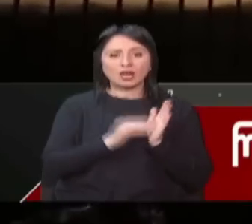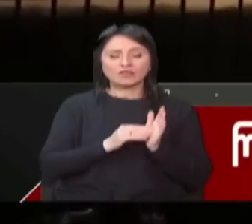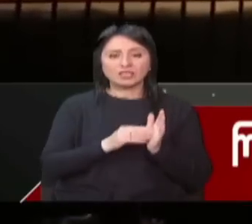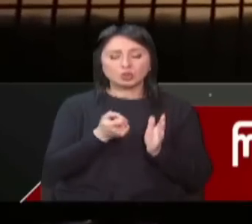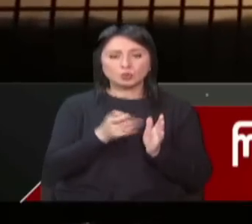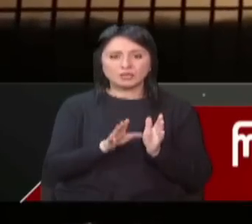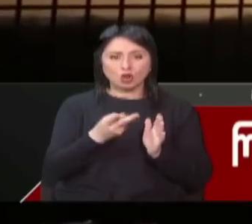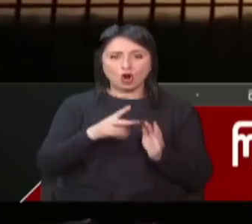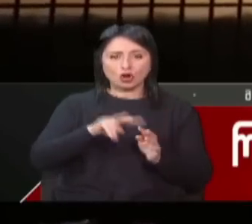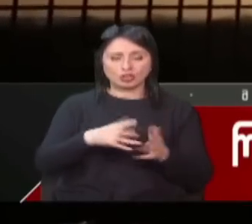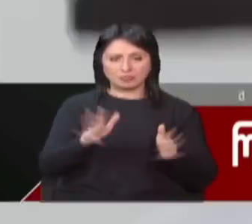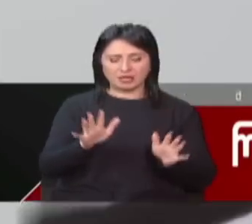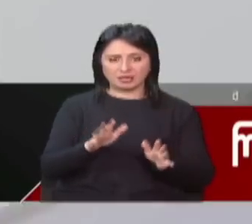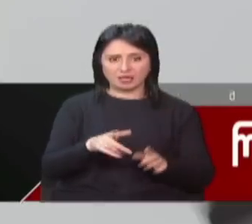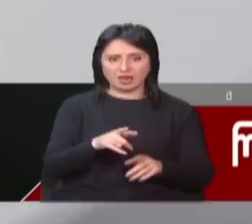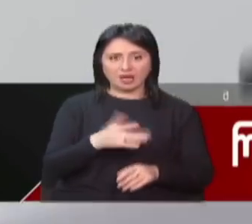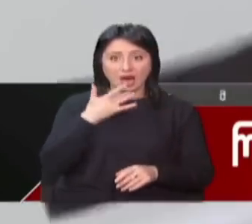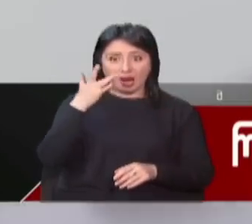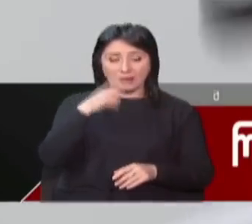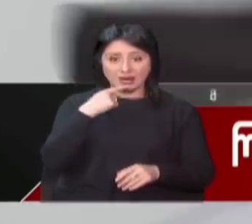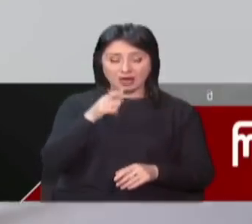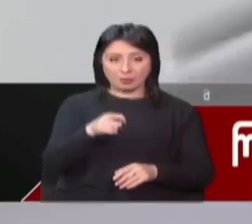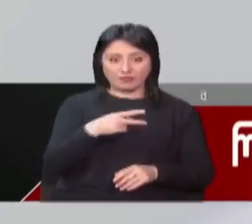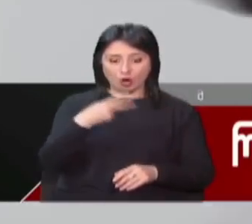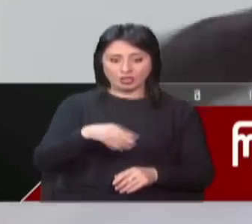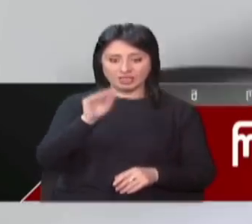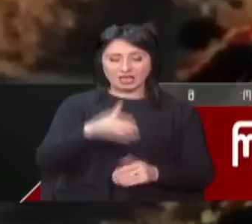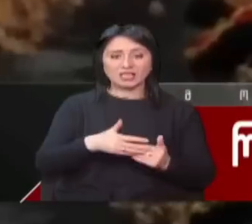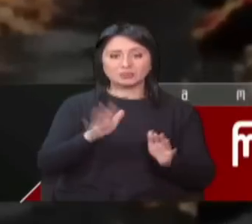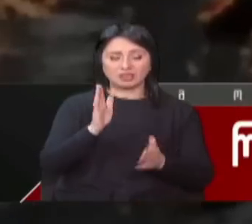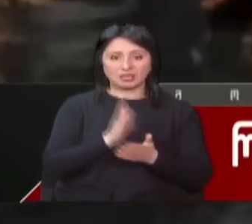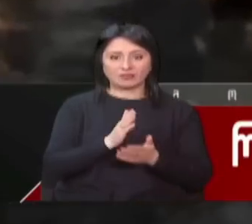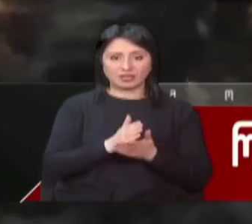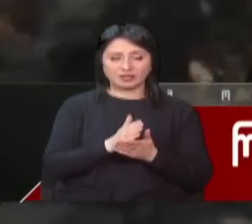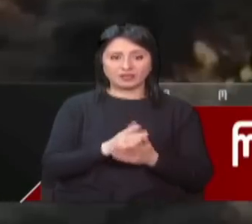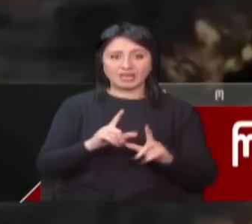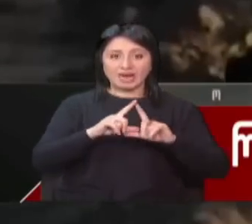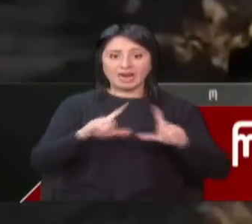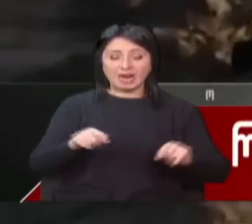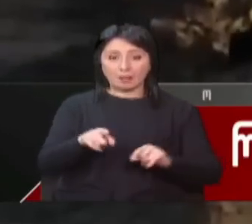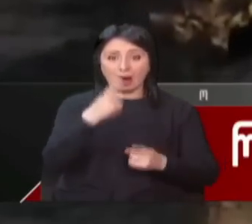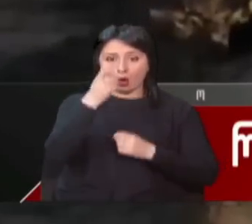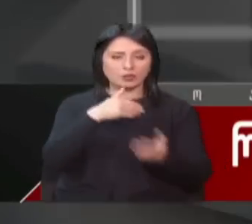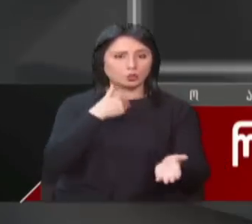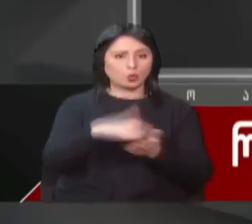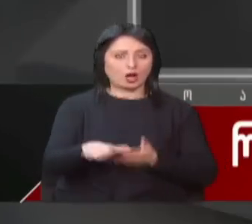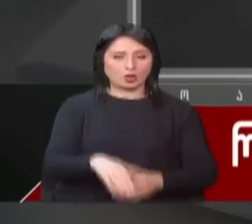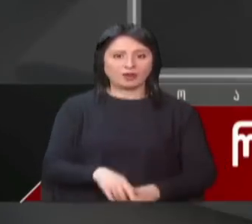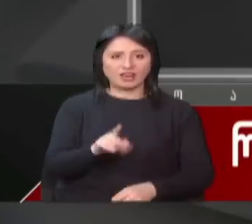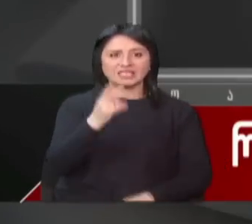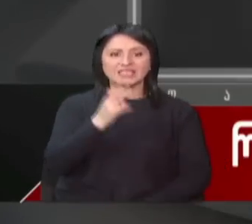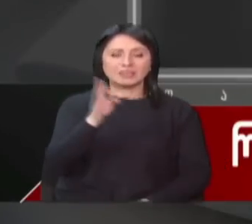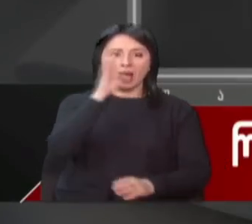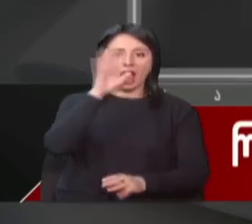სულ მცირე 2-ჯერ მეტი იყოს და როგორც ვაშინგტონი ამბობს, 20000 აღემატებოდეს. კრემლი ამ მონაცემებს უარყოფს. Ეს